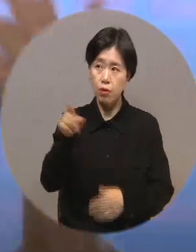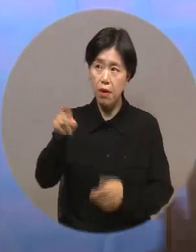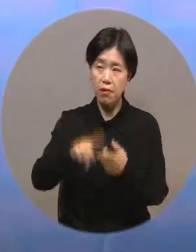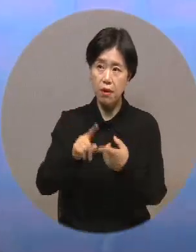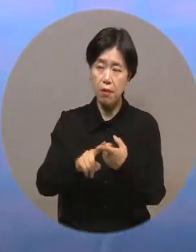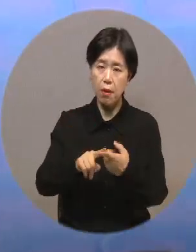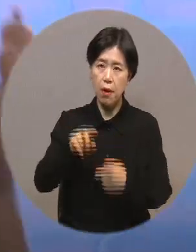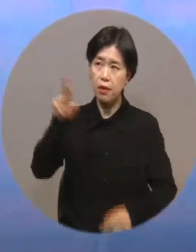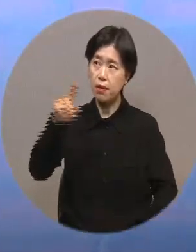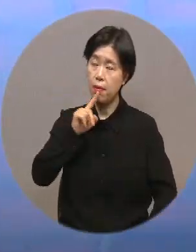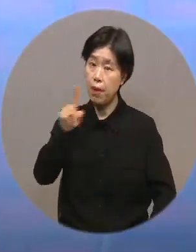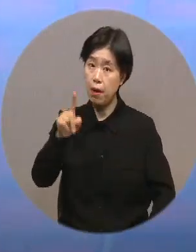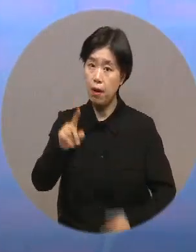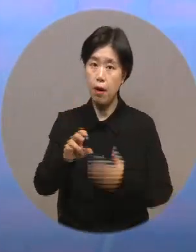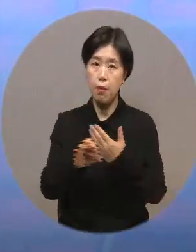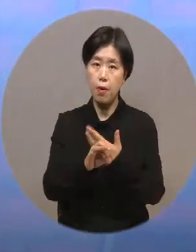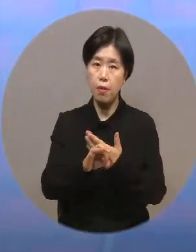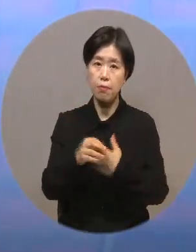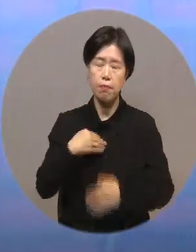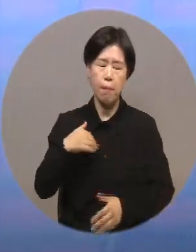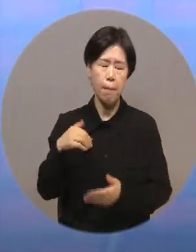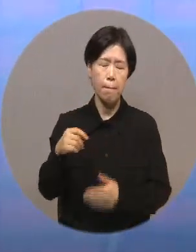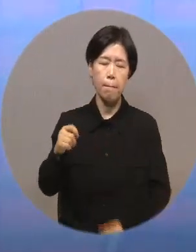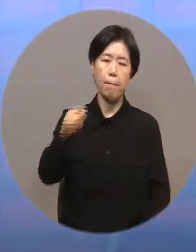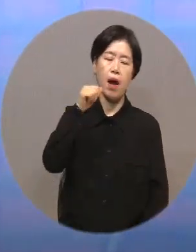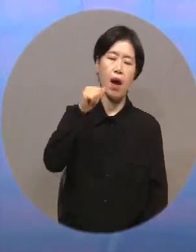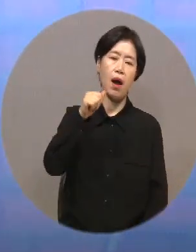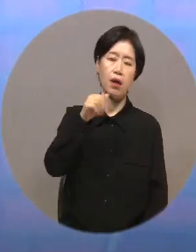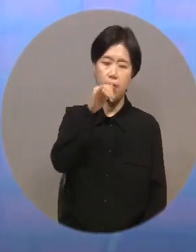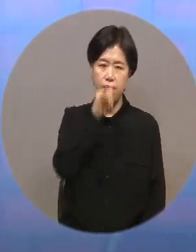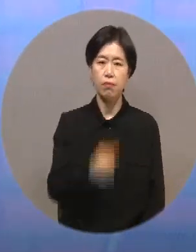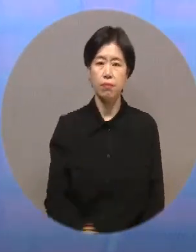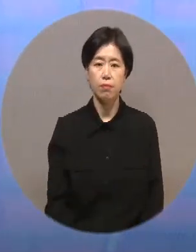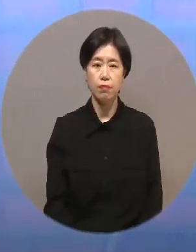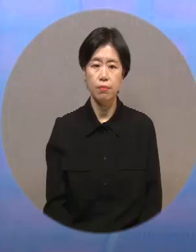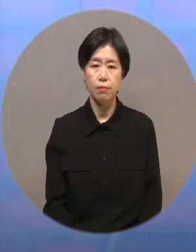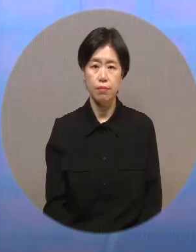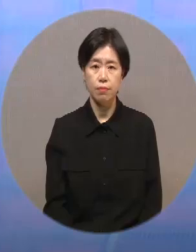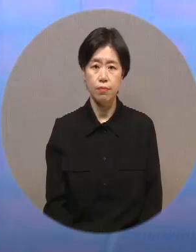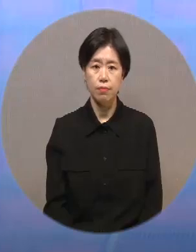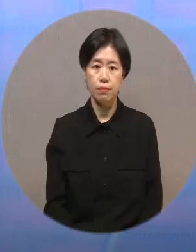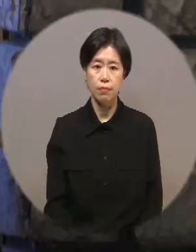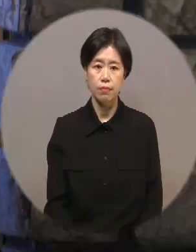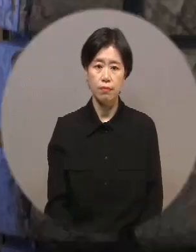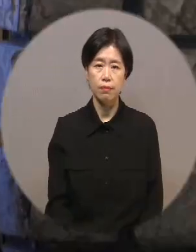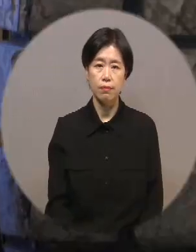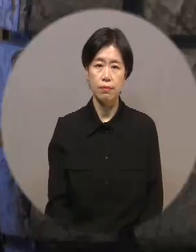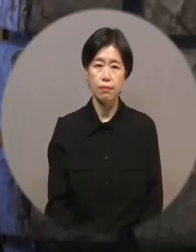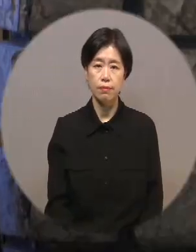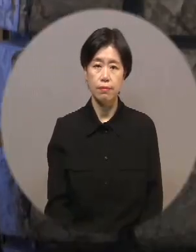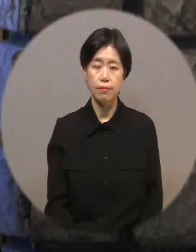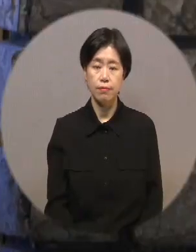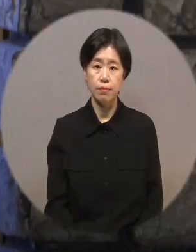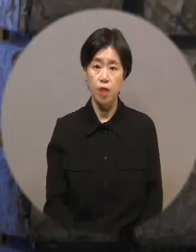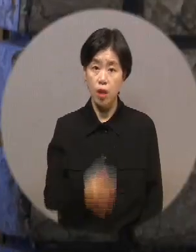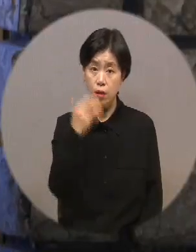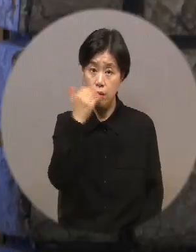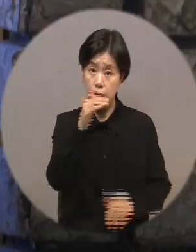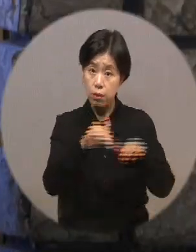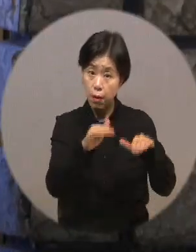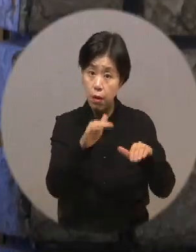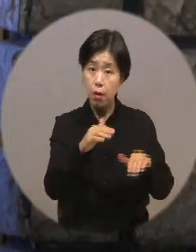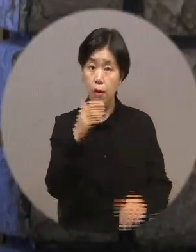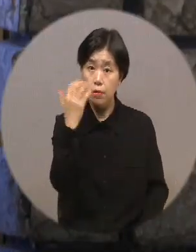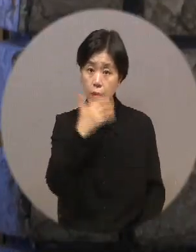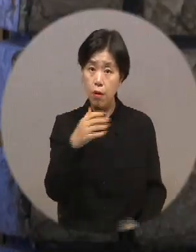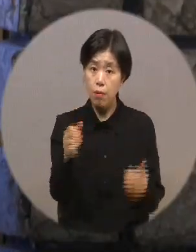문제제가 수용되는 게 아니라 낙오자로 찍힙니다. 얘 힘들어서 변명을 하는 걸로 여성을 매장하는 거죠. 이 성차별이나 성폭력에